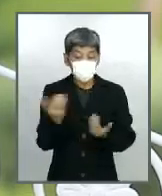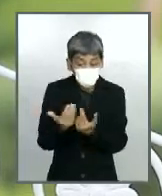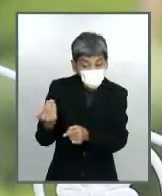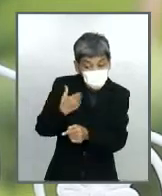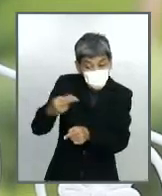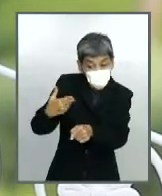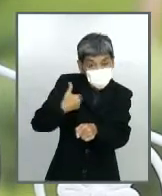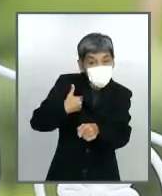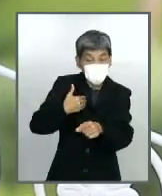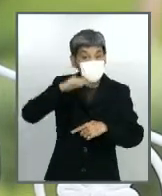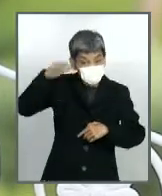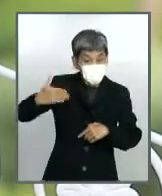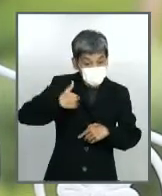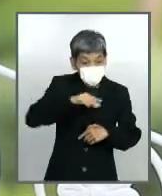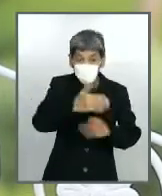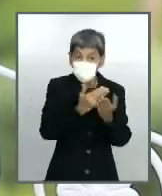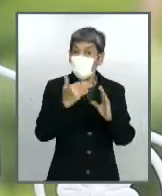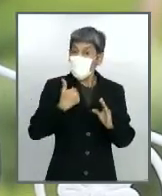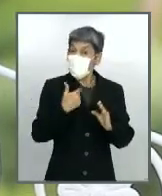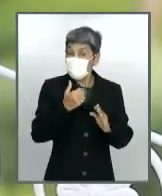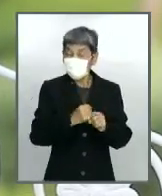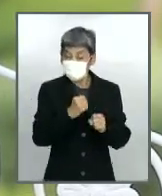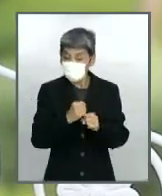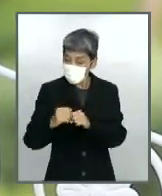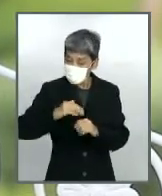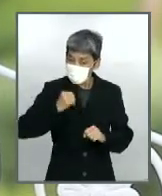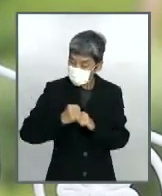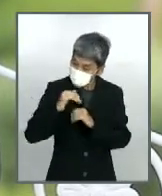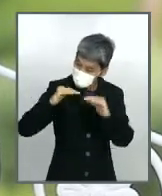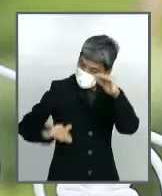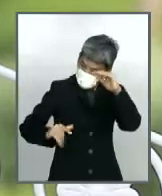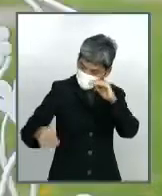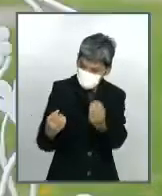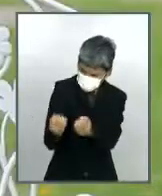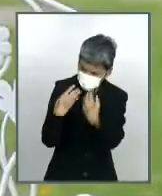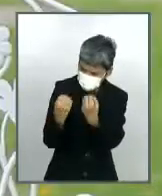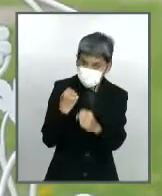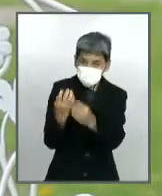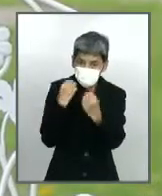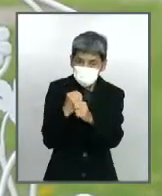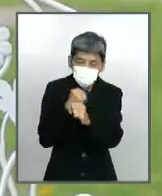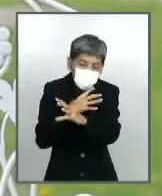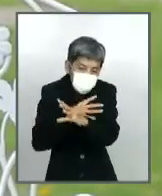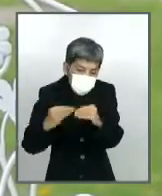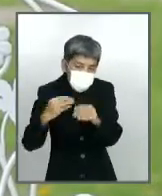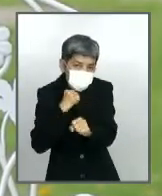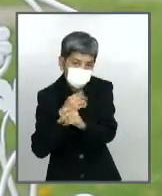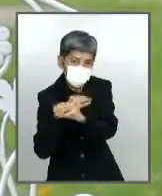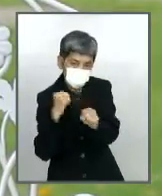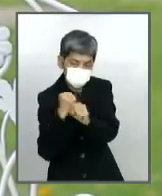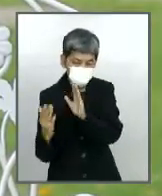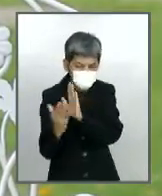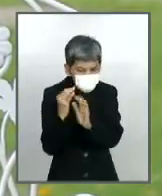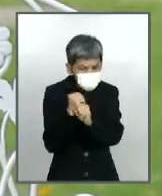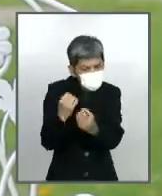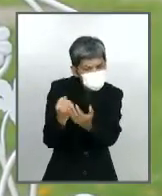นเดียวมีลูกมีหลานมีพี่น้องมีคนในครอบครัวที่เป็นวัยที่เด็กกว่า ให้ใช้เวลาตรงนี้ค่ะได้ร่วมกับคนในคร